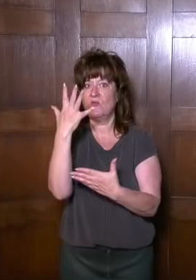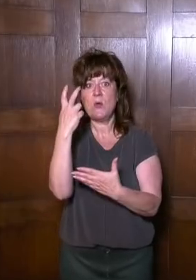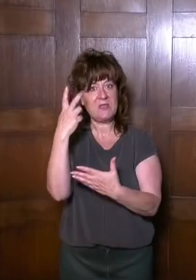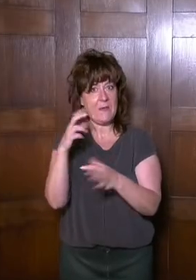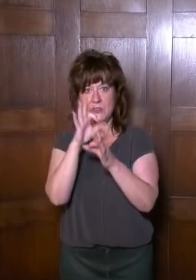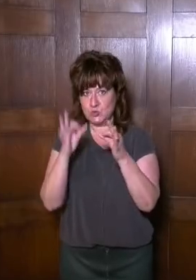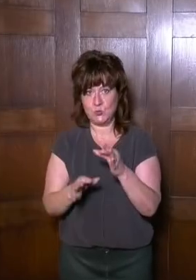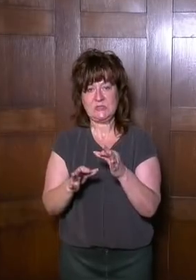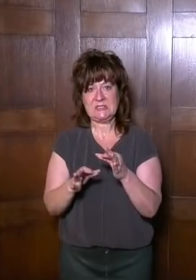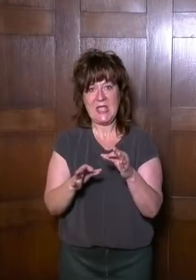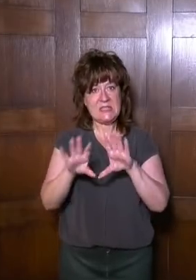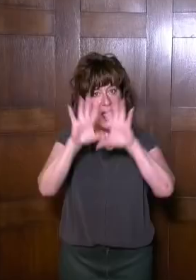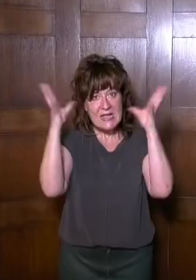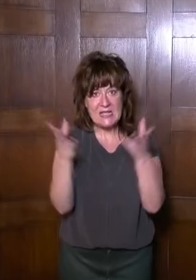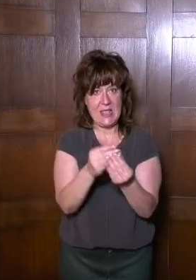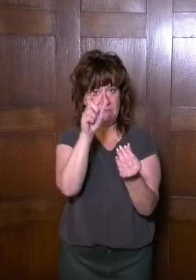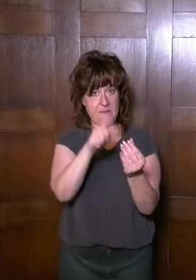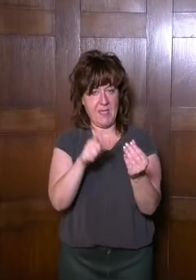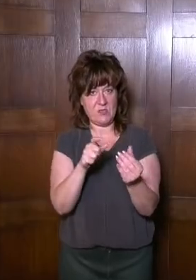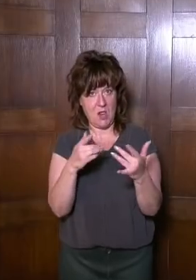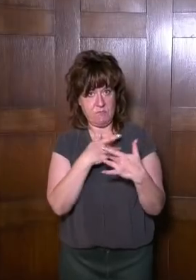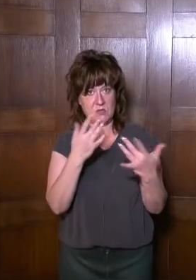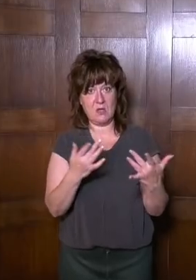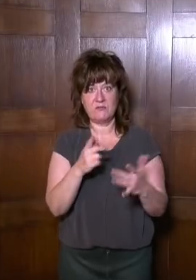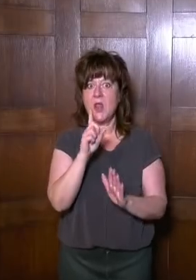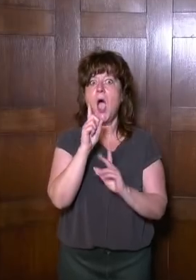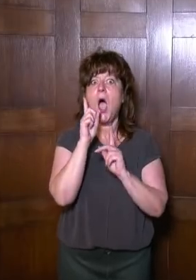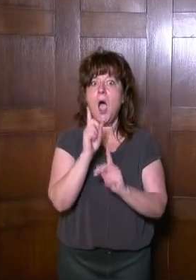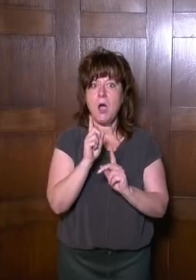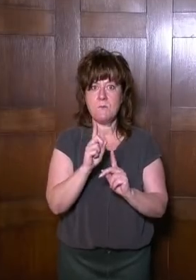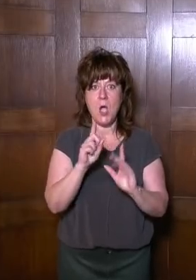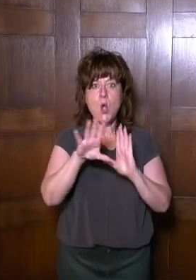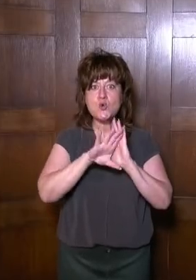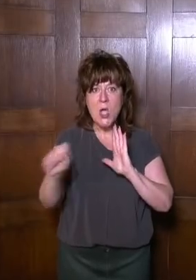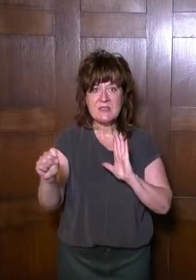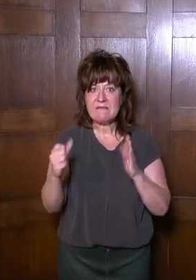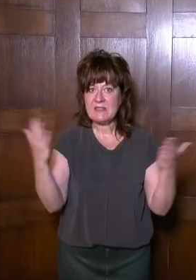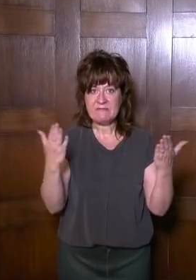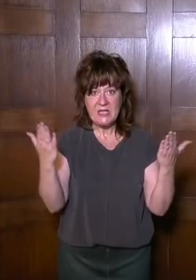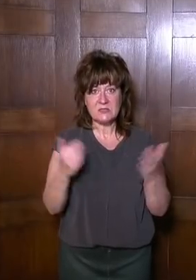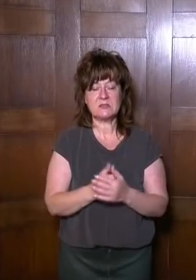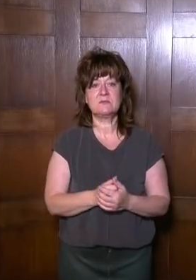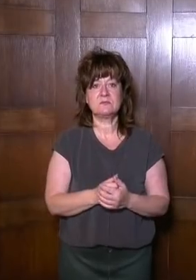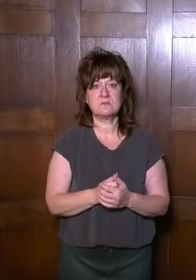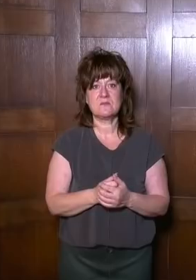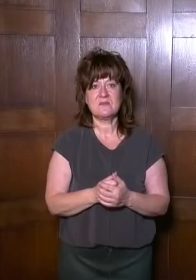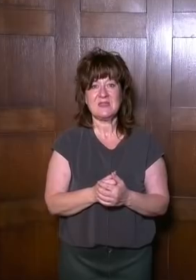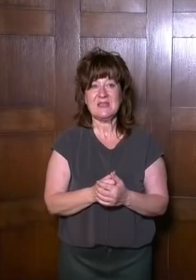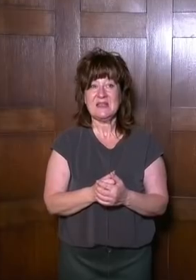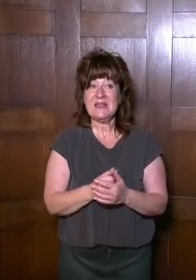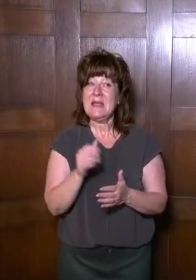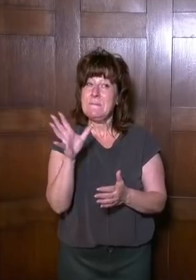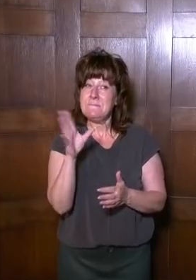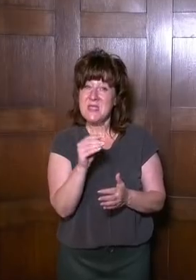Gesamtbelegschaft betroffen war. Die Konsequenz war aber, dass das für die Mitarbeiter, und das habe ich viel zu spät